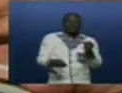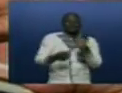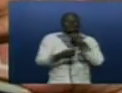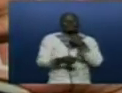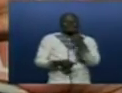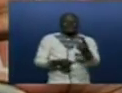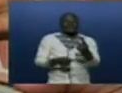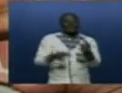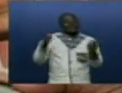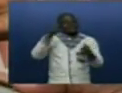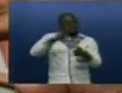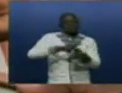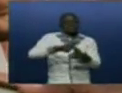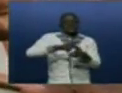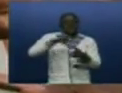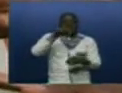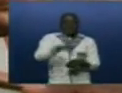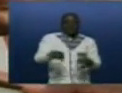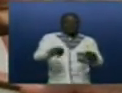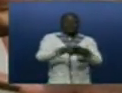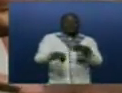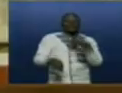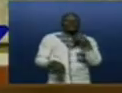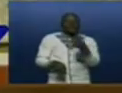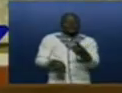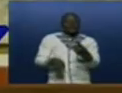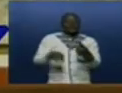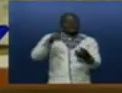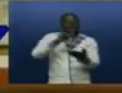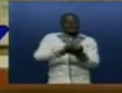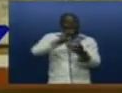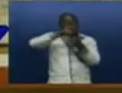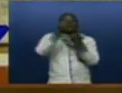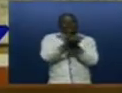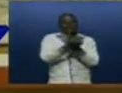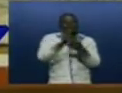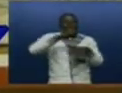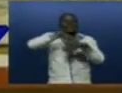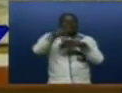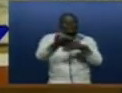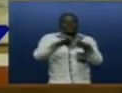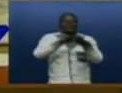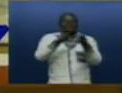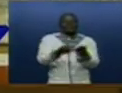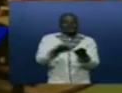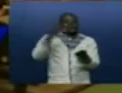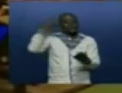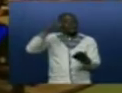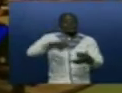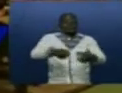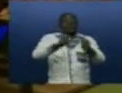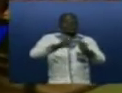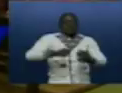la pratique que lui-même il a eue donc, dans la vie sociopolitique actuelle. Après cet ouvrage, les auteurs comptent poursuivre